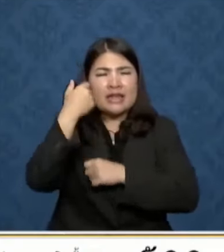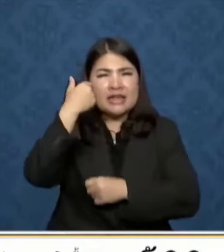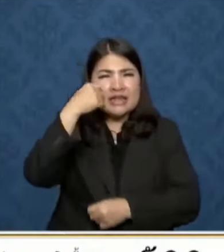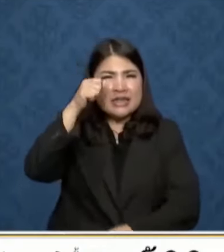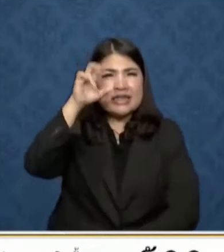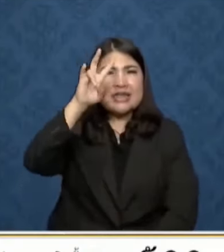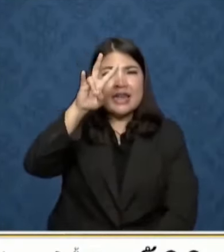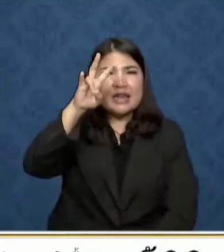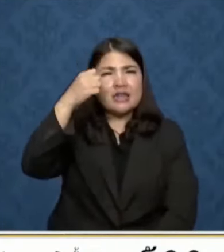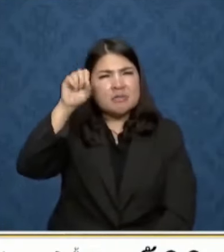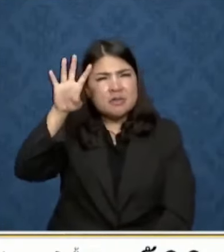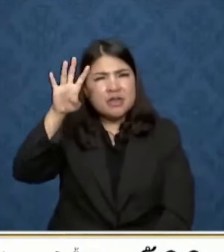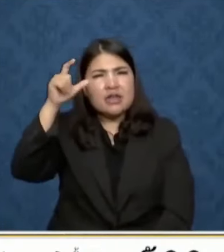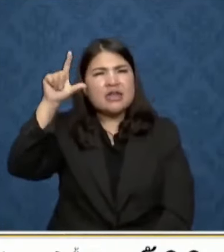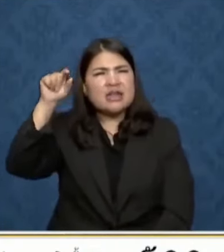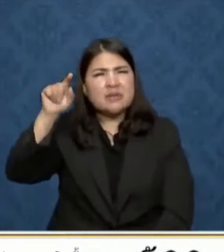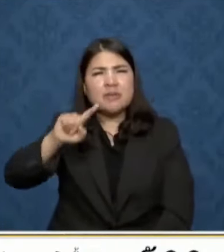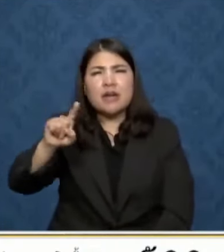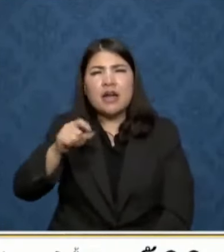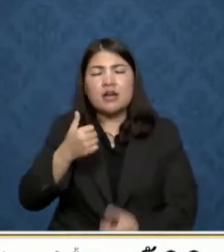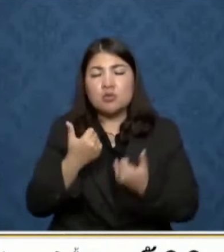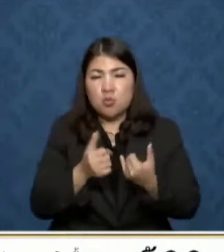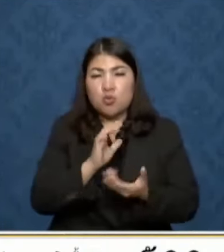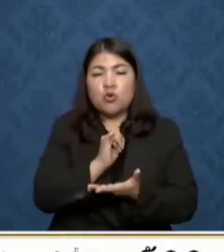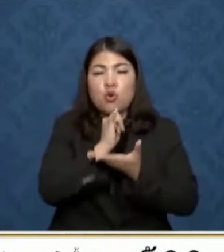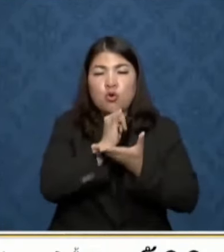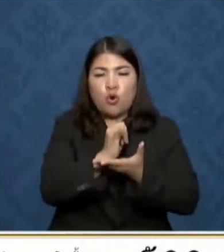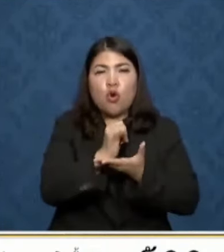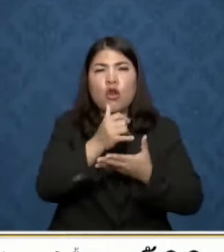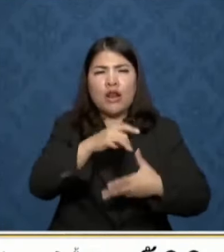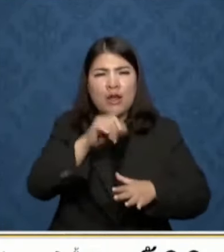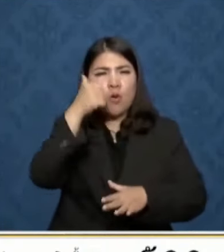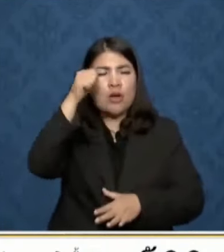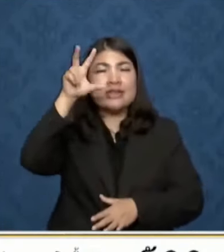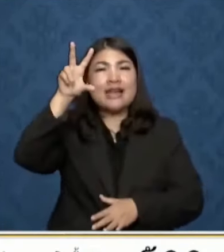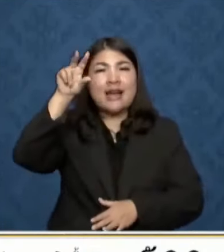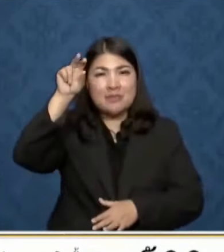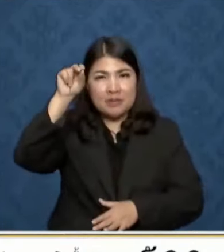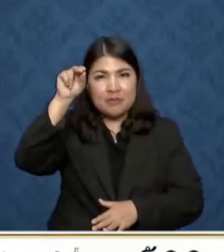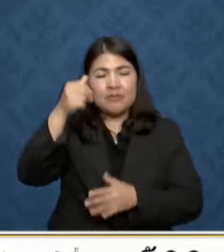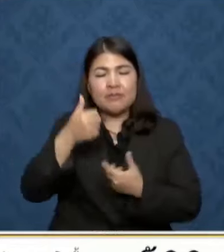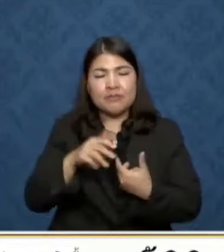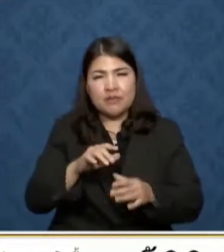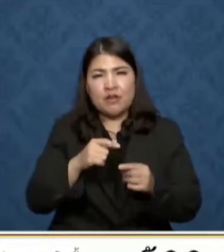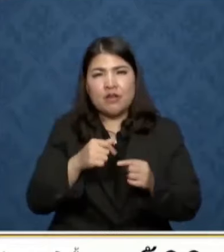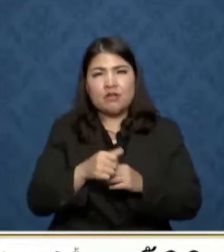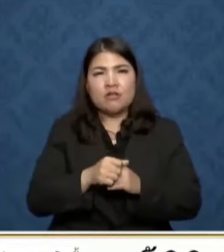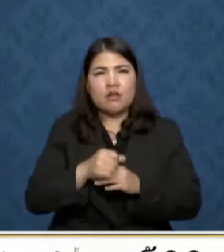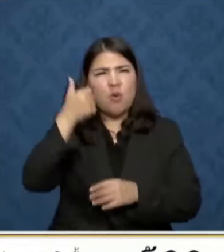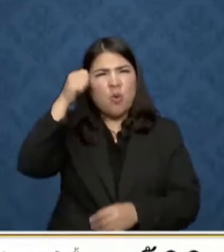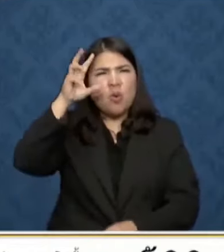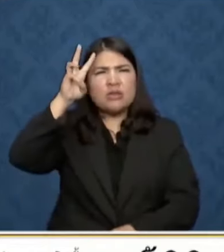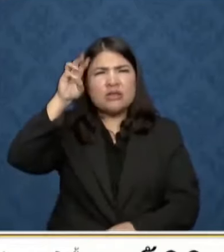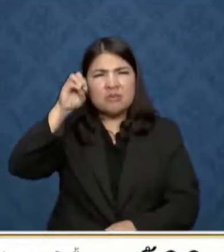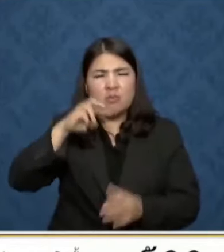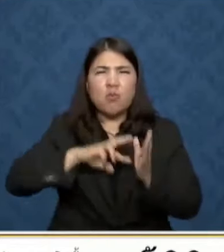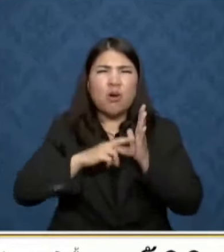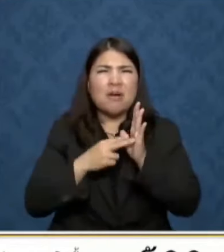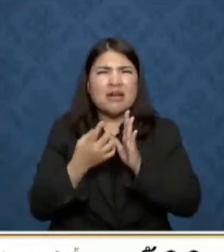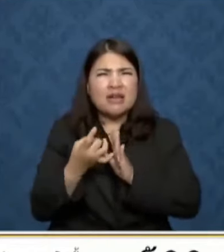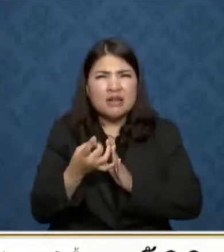้ข้อบ่งชี้ในการนนอนหจนั้น 30 วัน แลและก็ขกสิบวันคืออะไระก 60 วัน คืออะไร